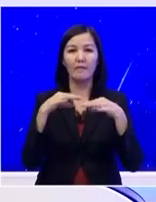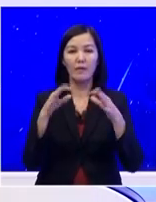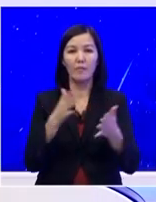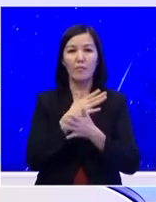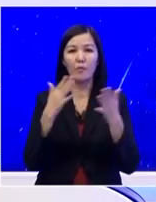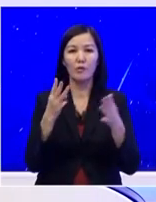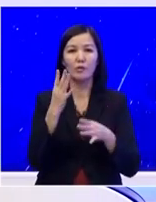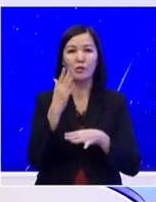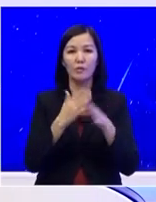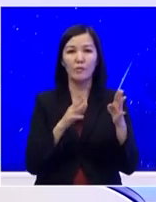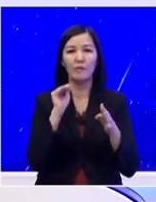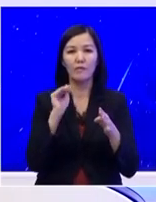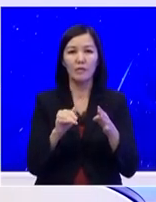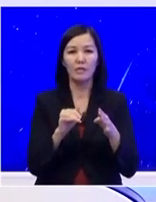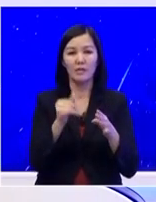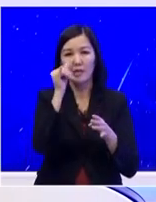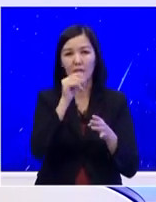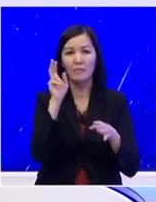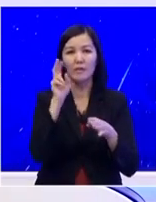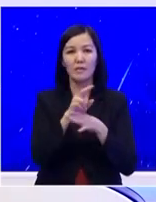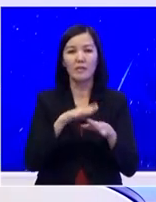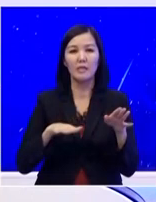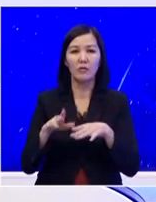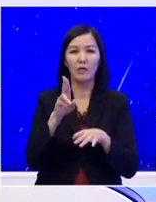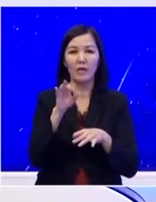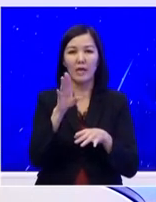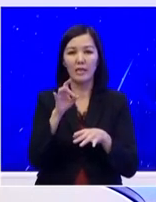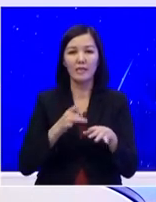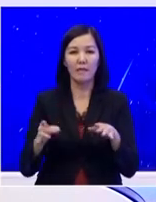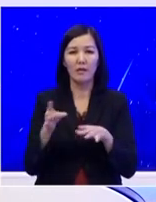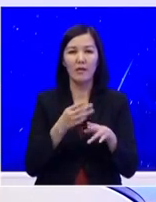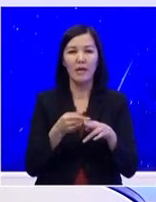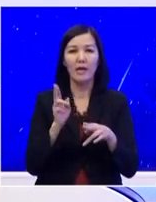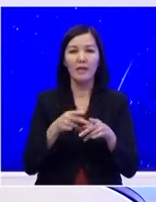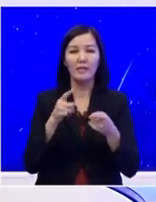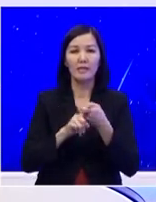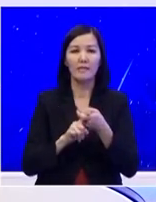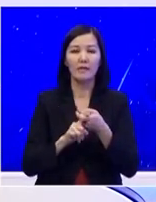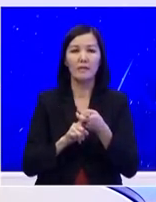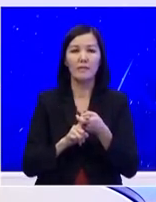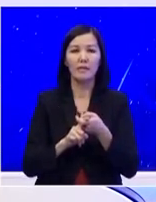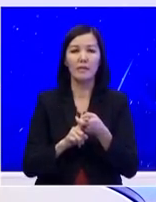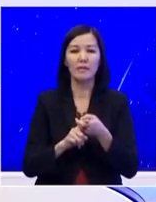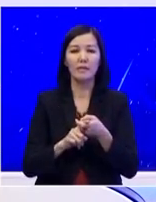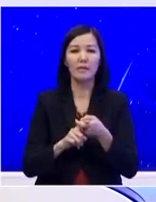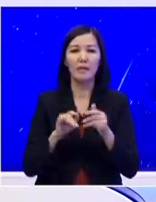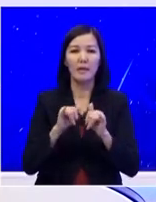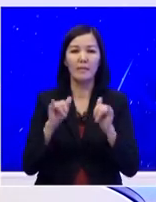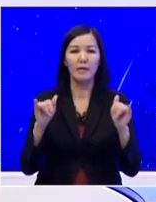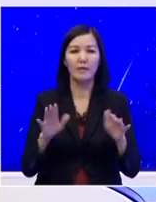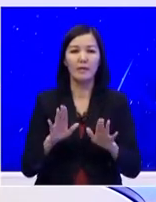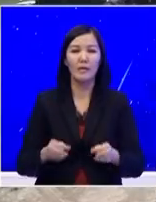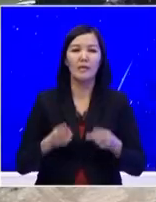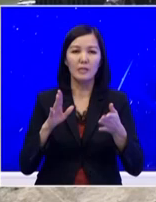чем 4500 не смогли заехать на территорию Каратальского района. Это связано с осложнением эпидемиологической